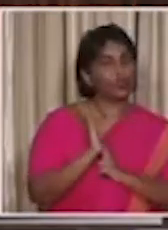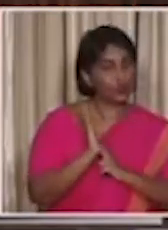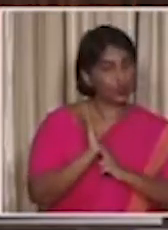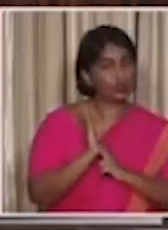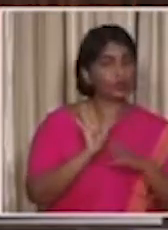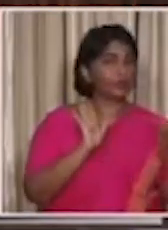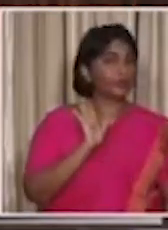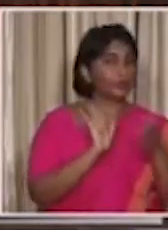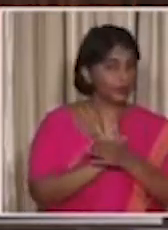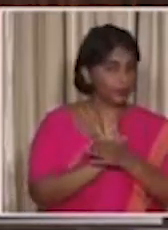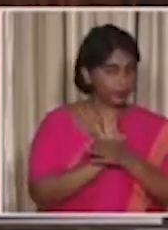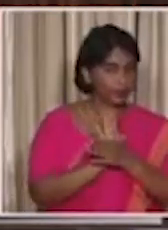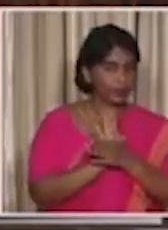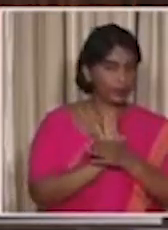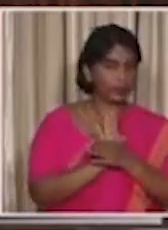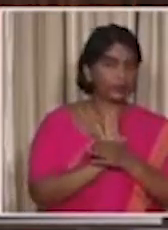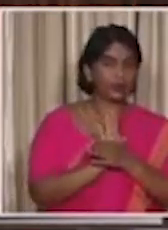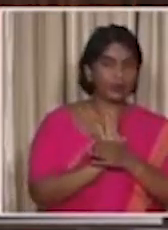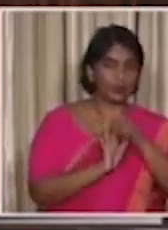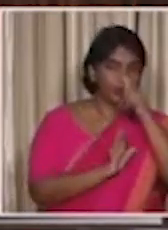සමග එක්විය